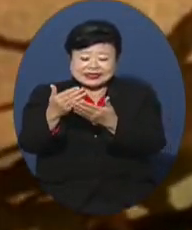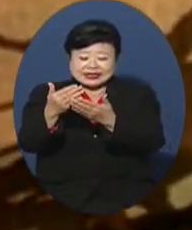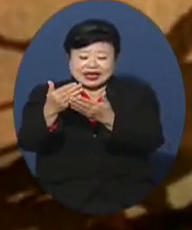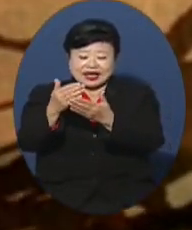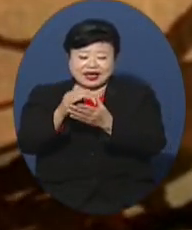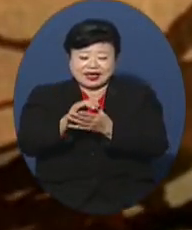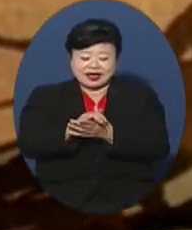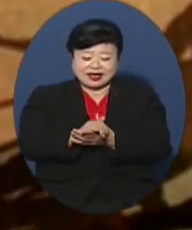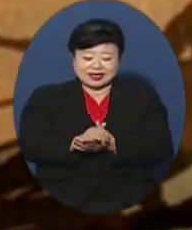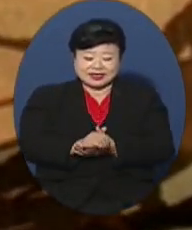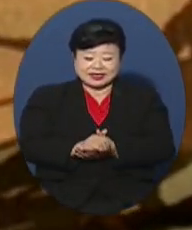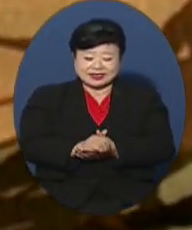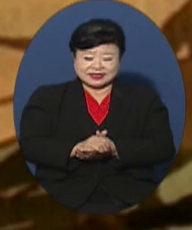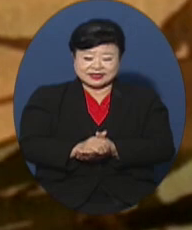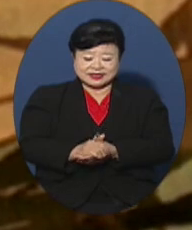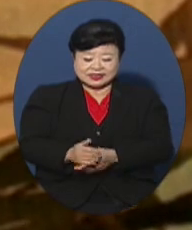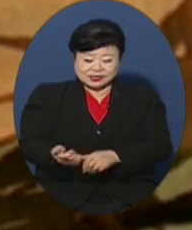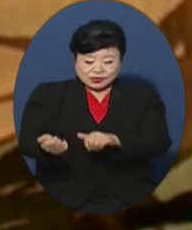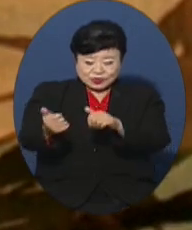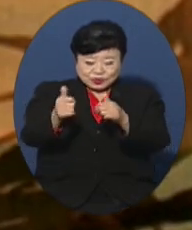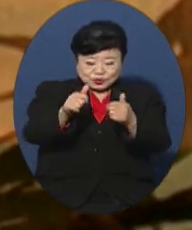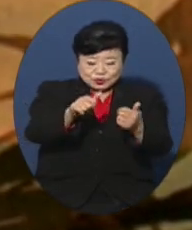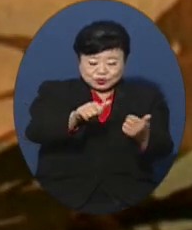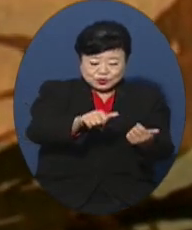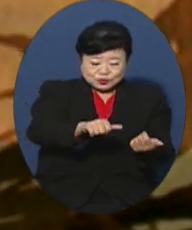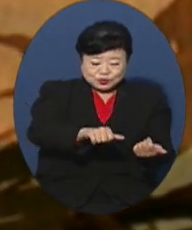어린 양이